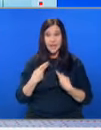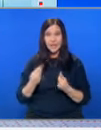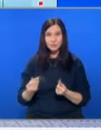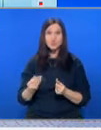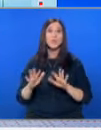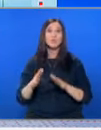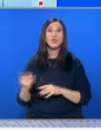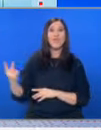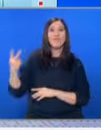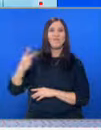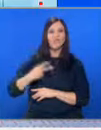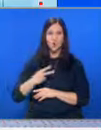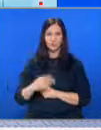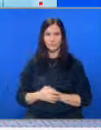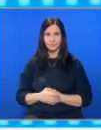бъдат почти двойни.